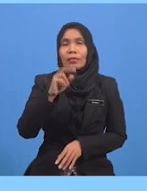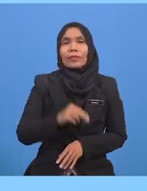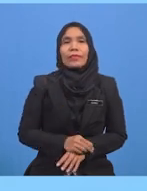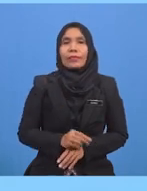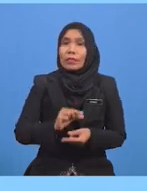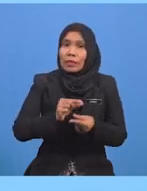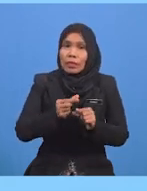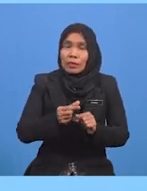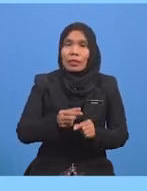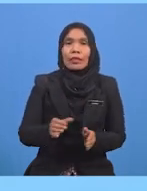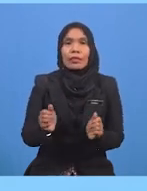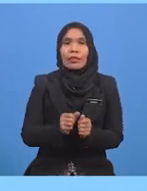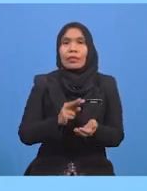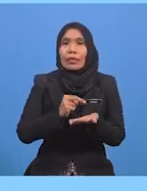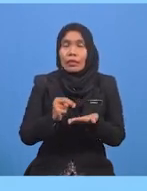diberikan menjadikan